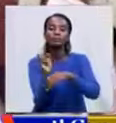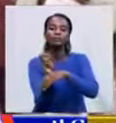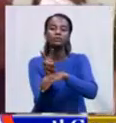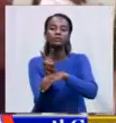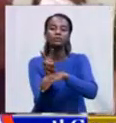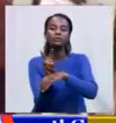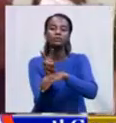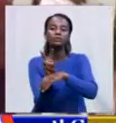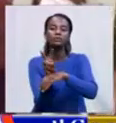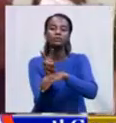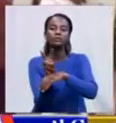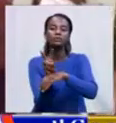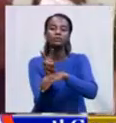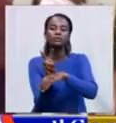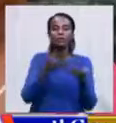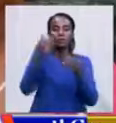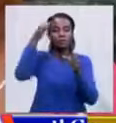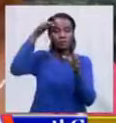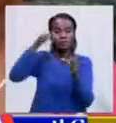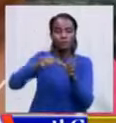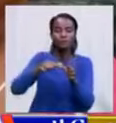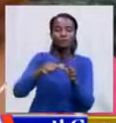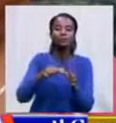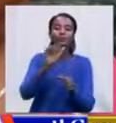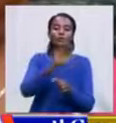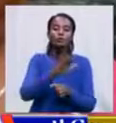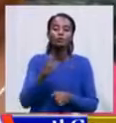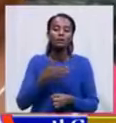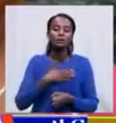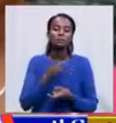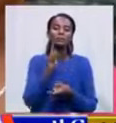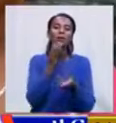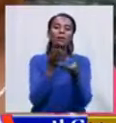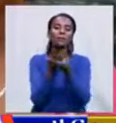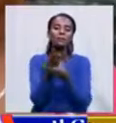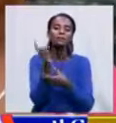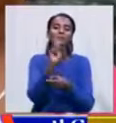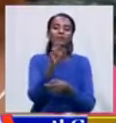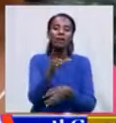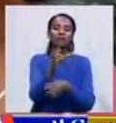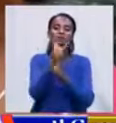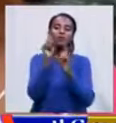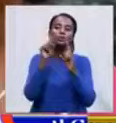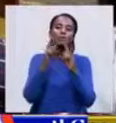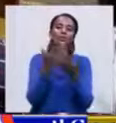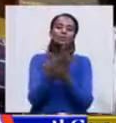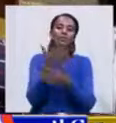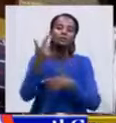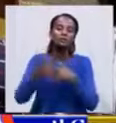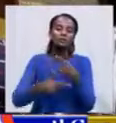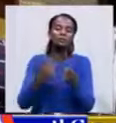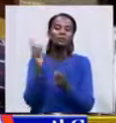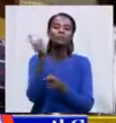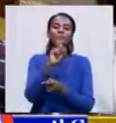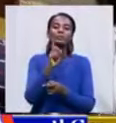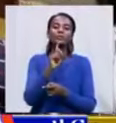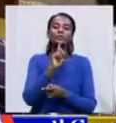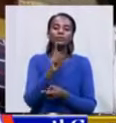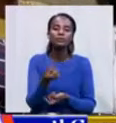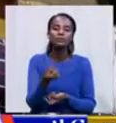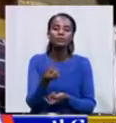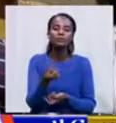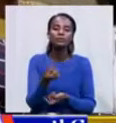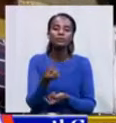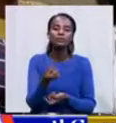ድርጅት ቅሬታቸውን ማቅረባቸው ይታወሳል። ልጆቻችን ምን እናበላለን? ምን እናጠጣለን? ወዴት እንግባ? በምን ልንኖር?